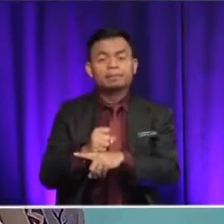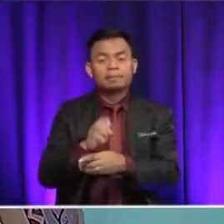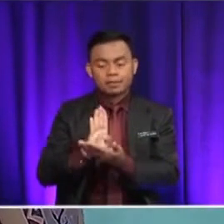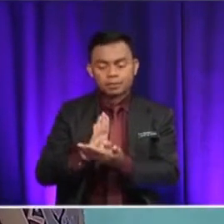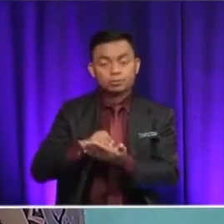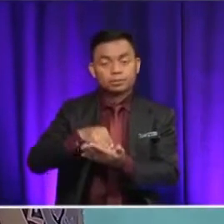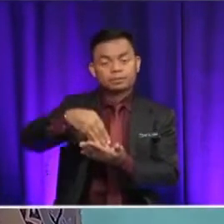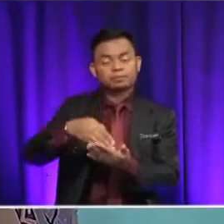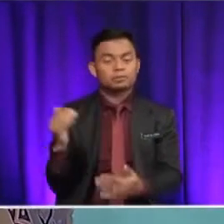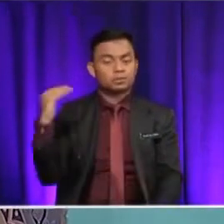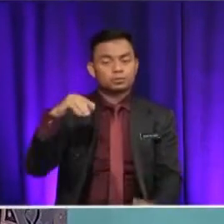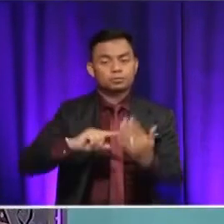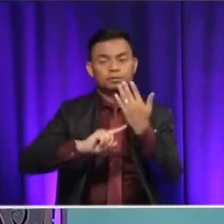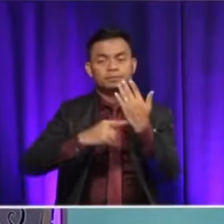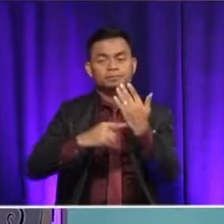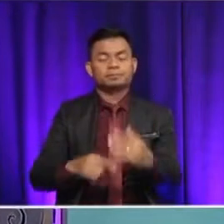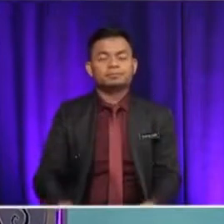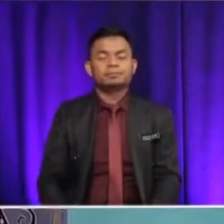Okey.